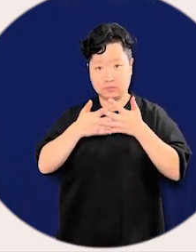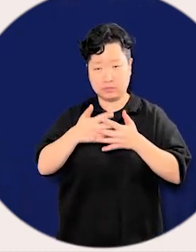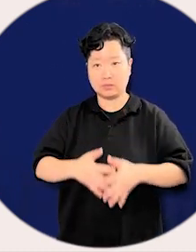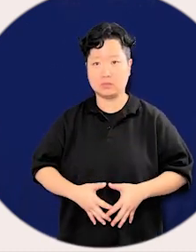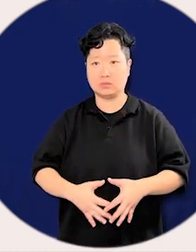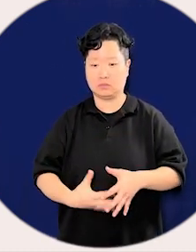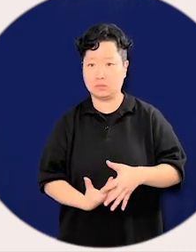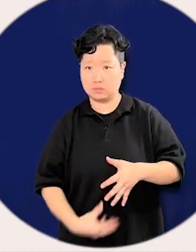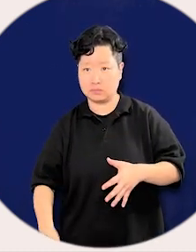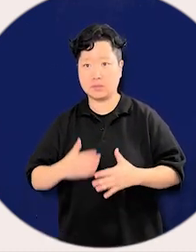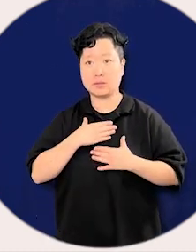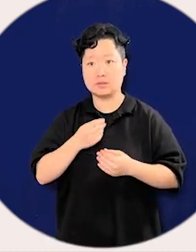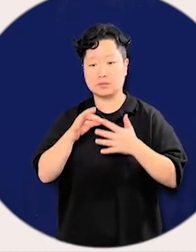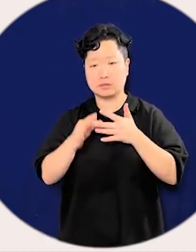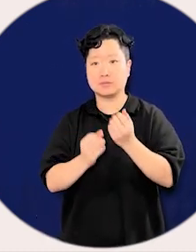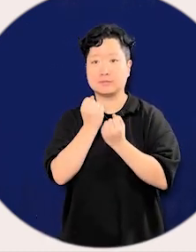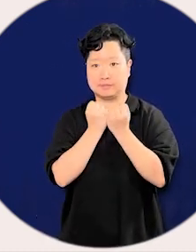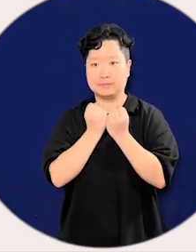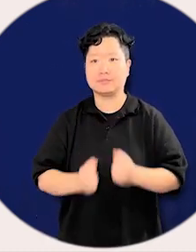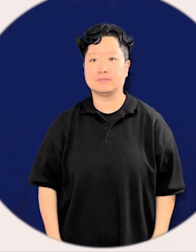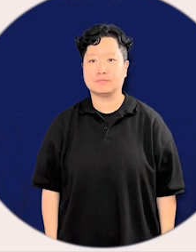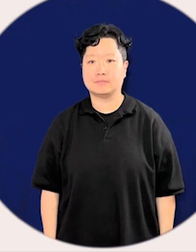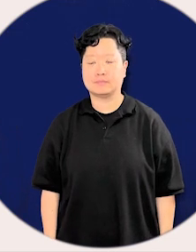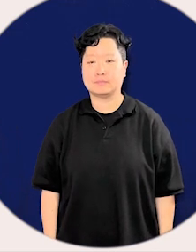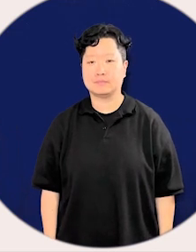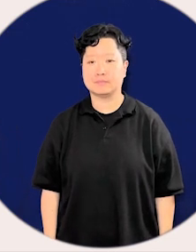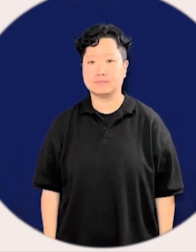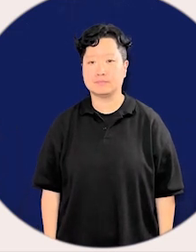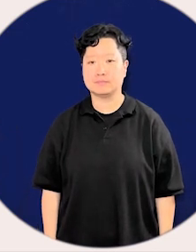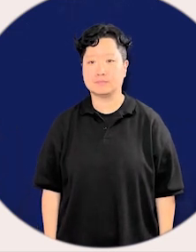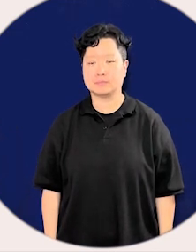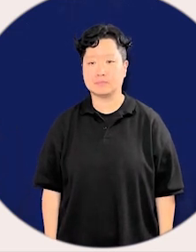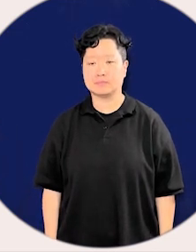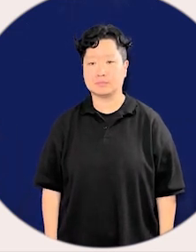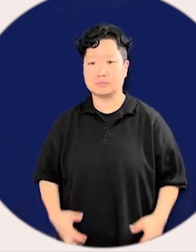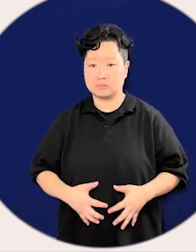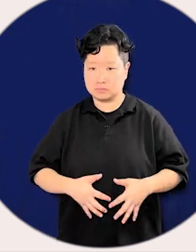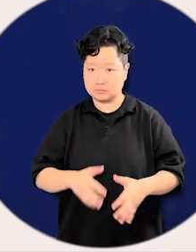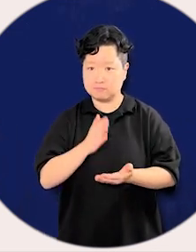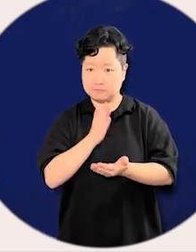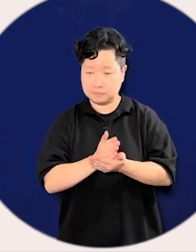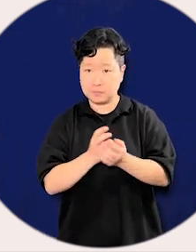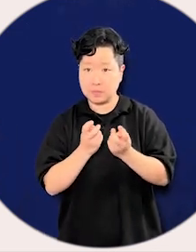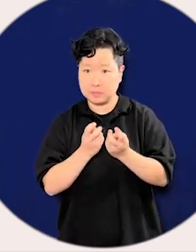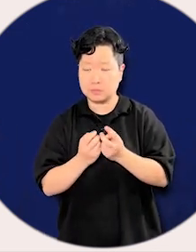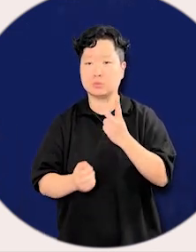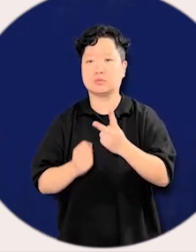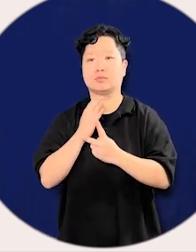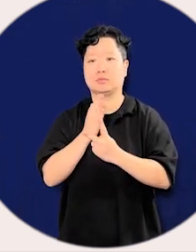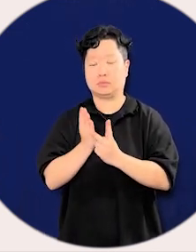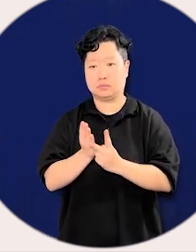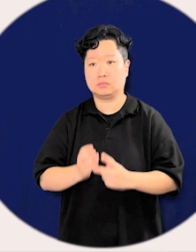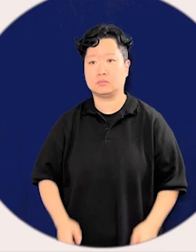영상에서는 안전한 임신 중지를 위해 꼭 알고 있어야 할 정보들을 소개합니다. 임신 중지에는 유산 유도제라고 하는